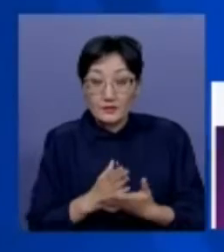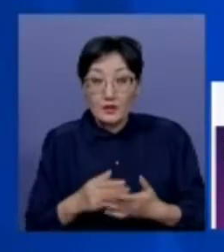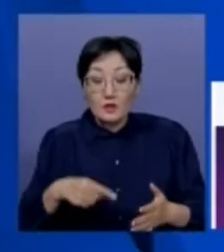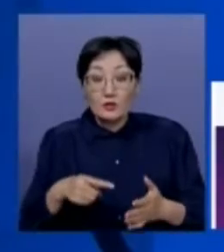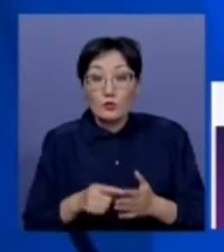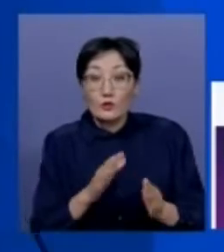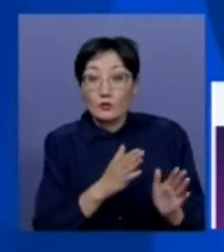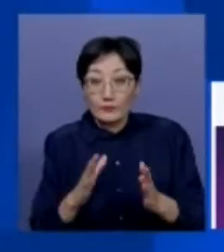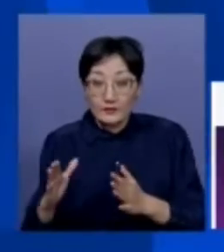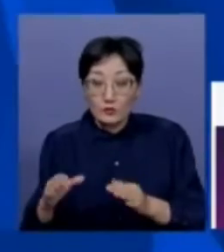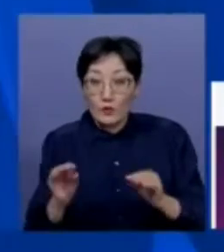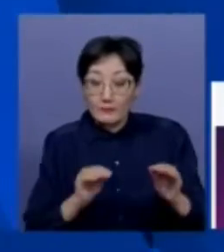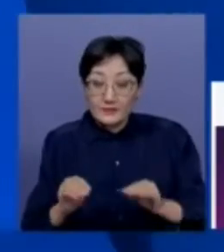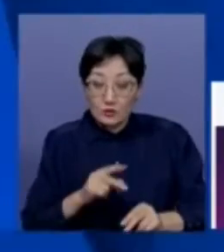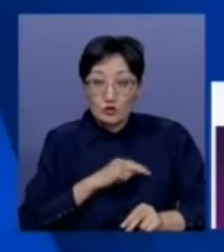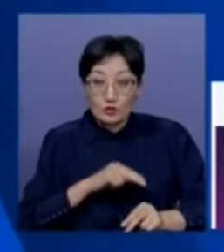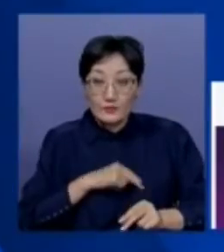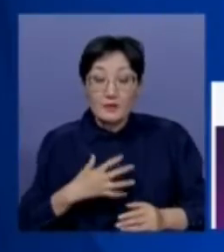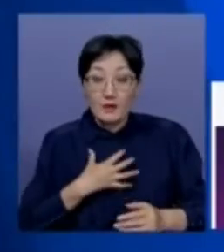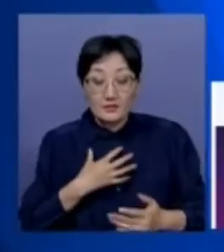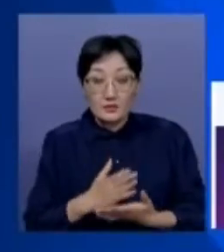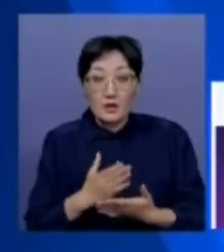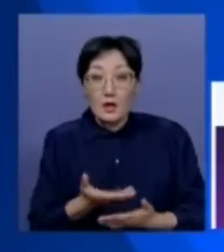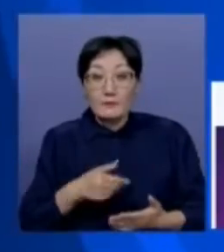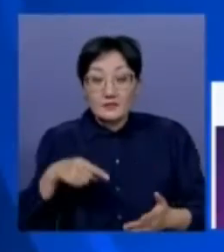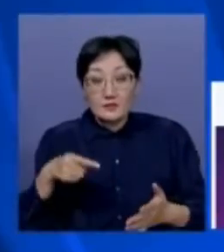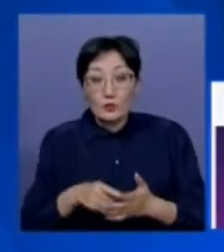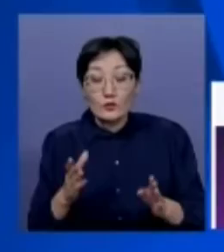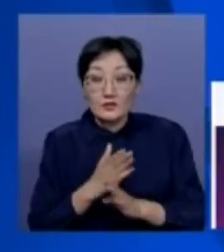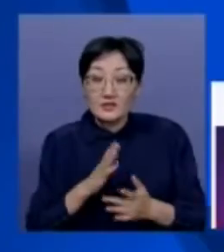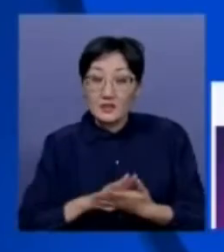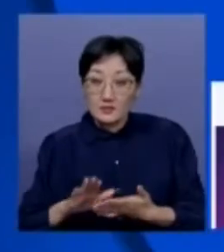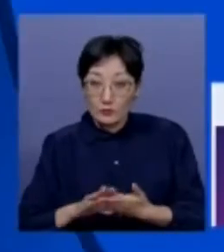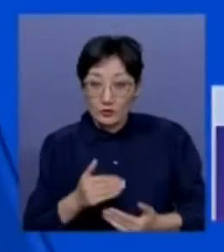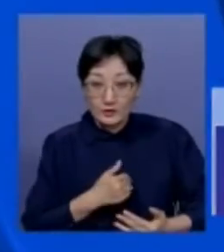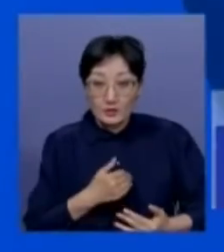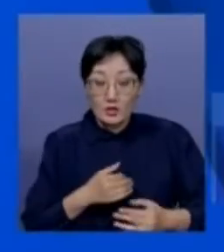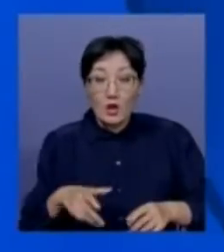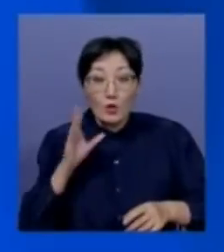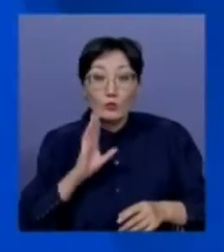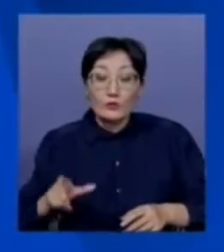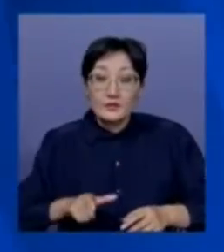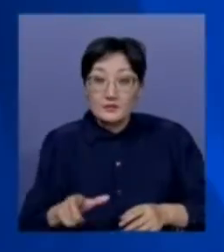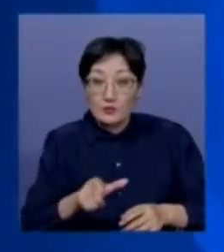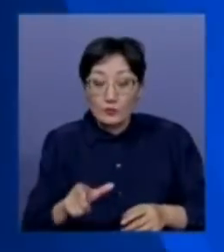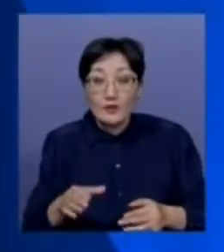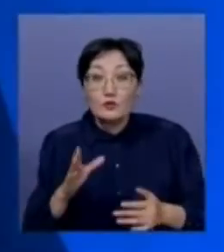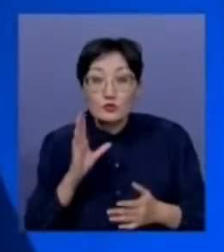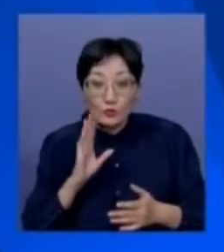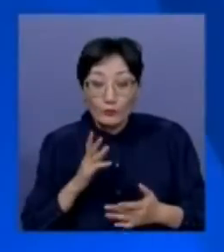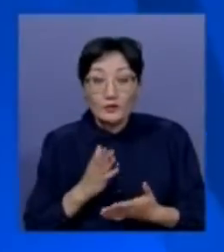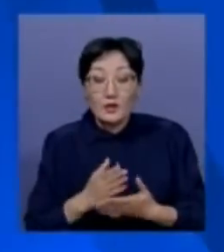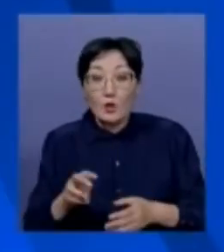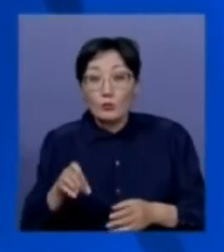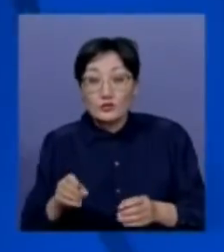қаланы көгалдандыру мен абаттандыру жұмыстары маңызды. Біз шаһарда ауаның таза болғанын қалаймыз. Өзен-көлдердің тартылып қалмауын және